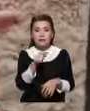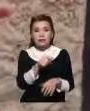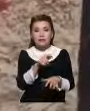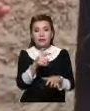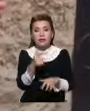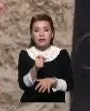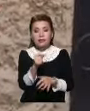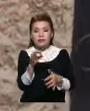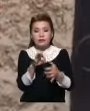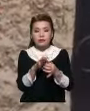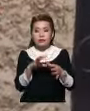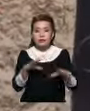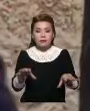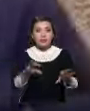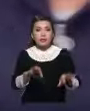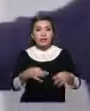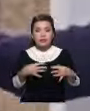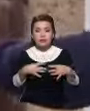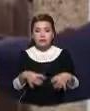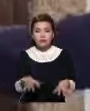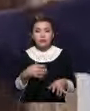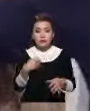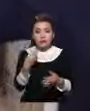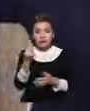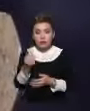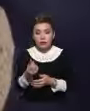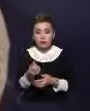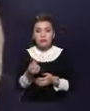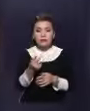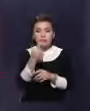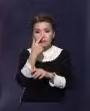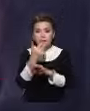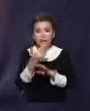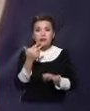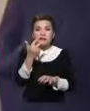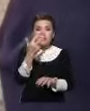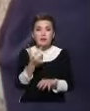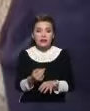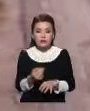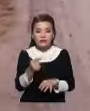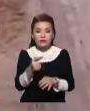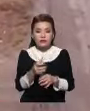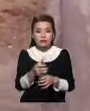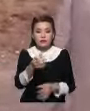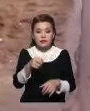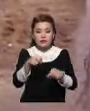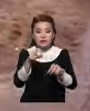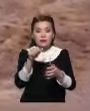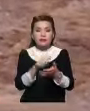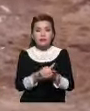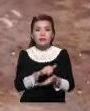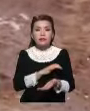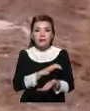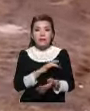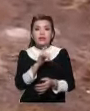Не давали разрешения. Отдельный сосуд мы за свой счет, вот буквально дня 3 назад, вывели вот из свой.